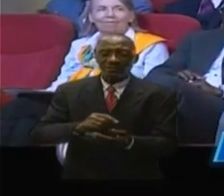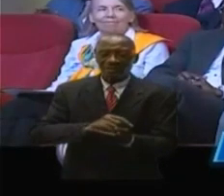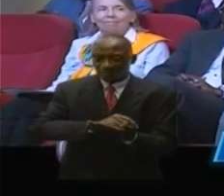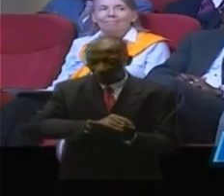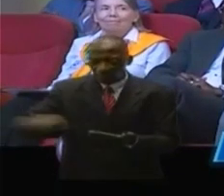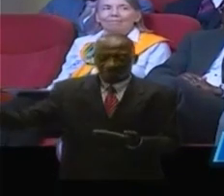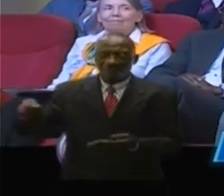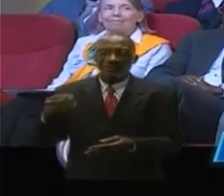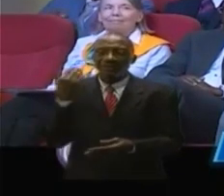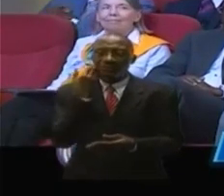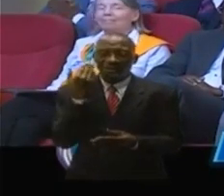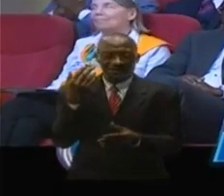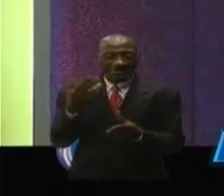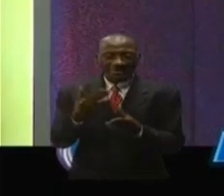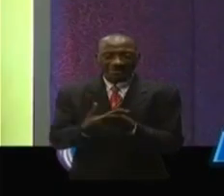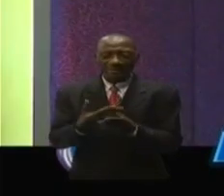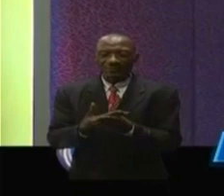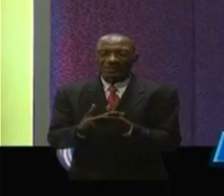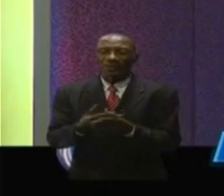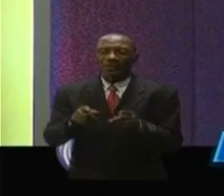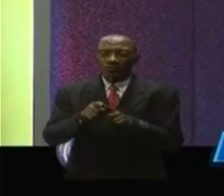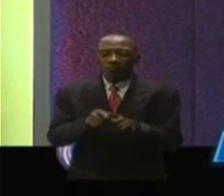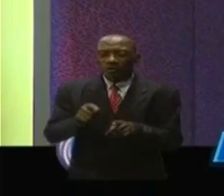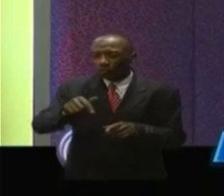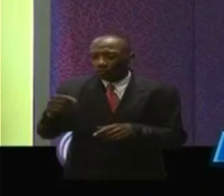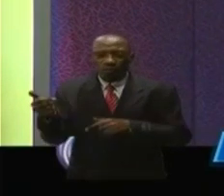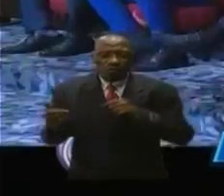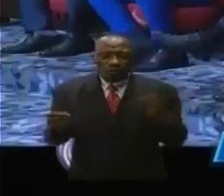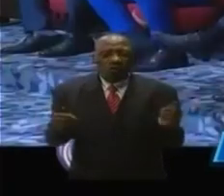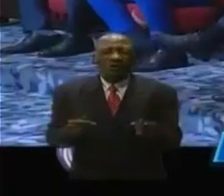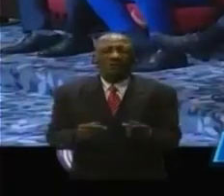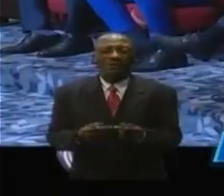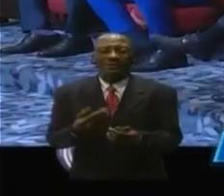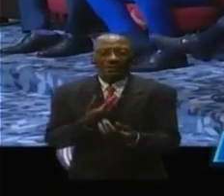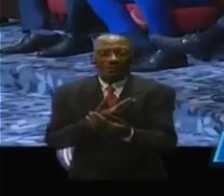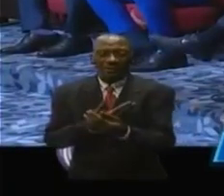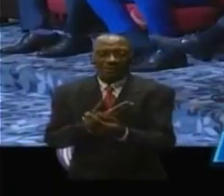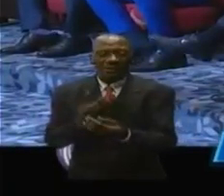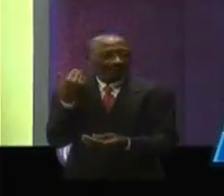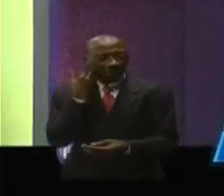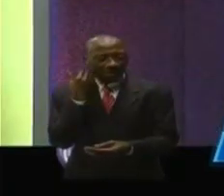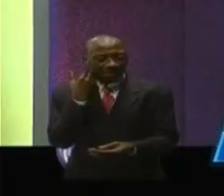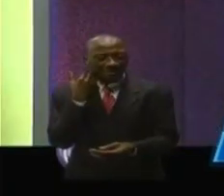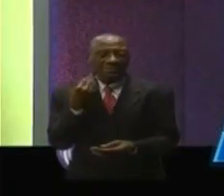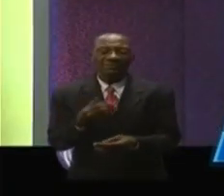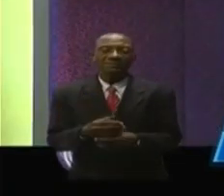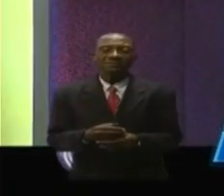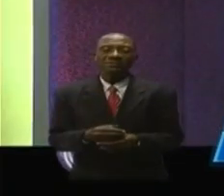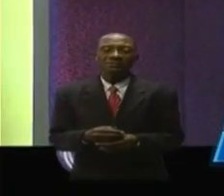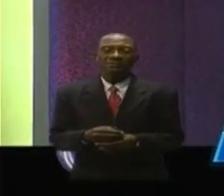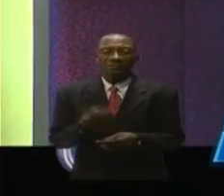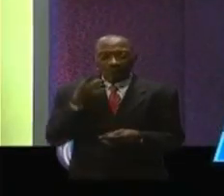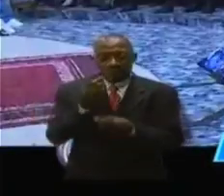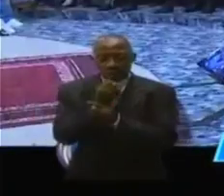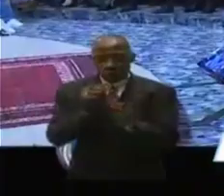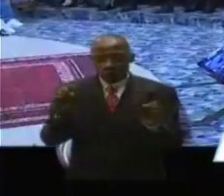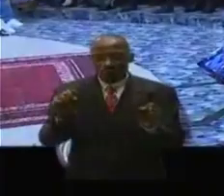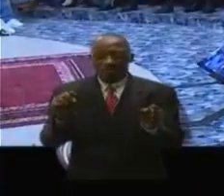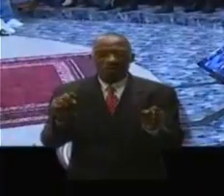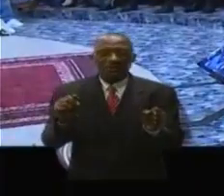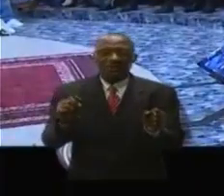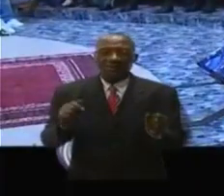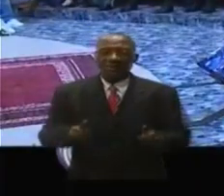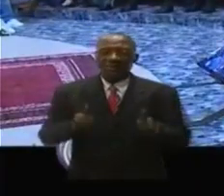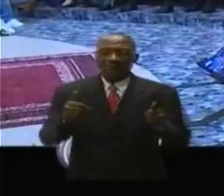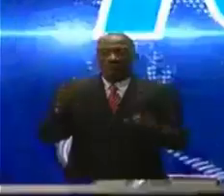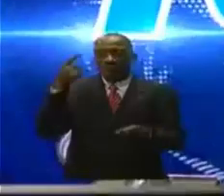gap. Cette mobilisation pour la vaccination permettra ainsi de sauver la vie à plus de 700 enfants qui n'ont pas